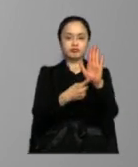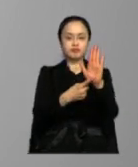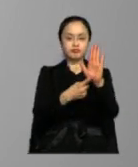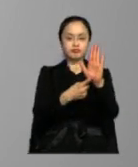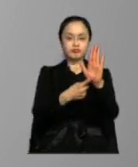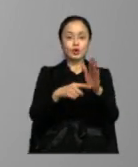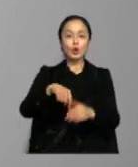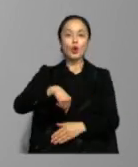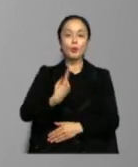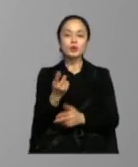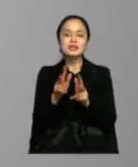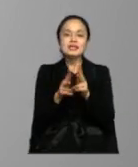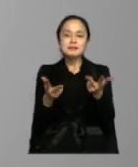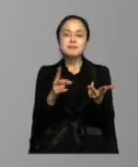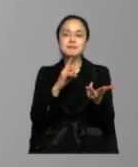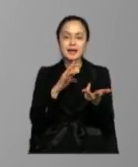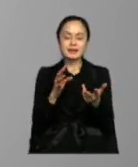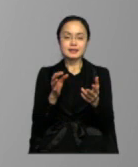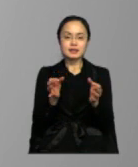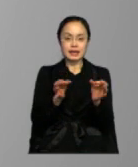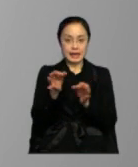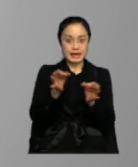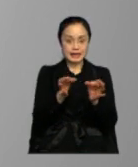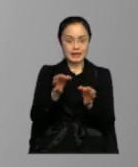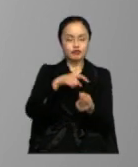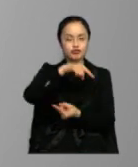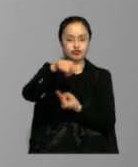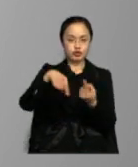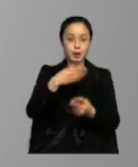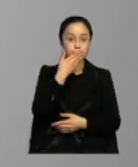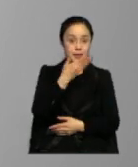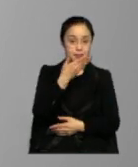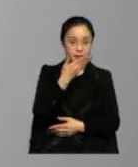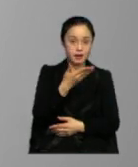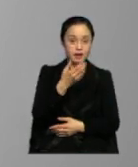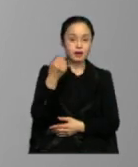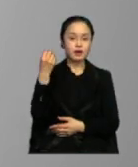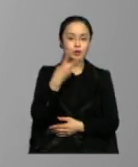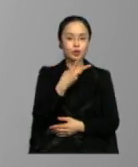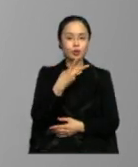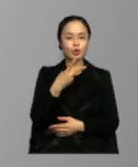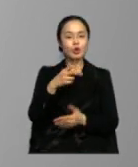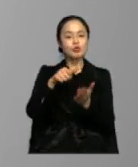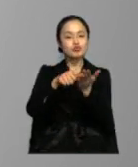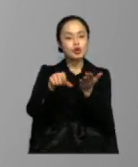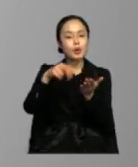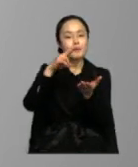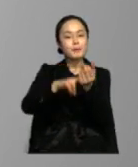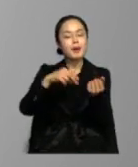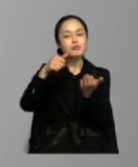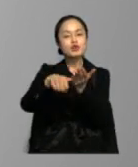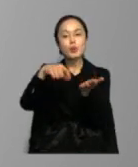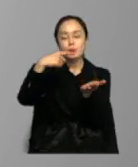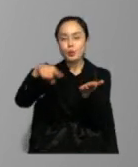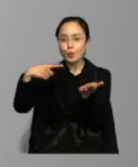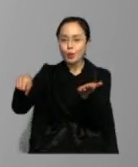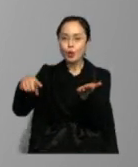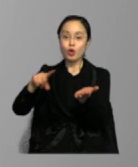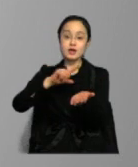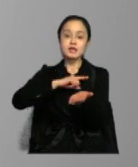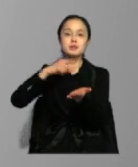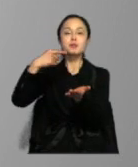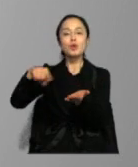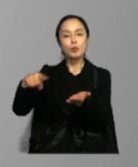조건이 제시됐습니다. 또 매대에는 운영자 본인을 확인할 수 있도록 사진과 연락처, 영업 위치 등이 표시된 도로 점용